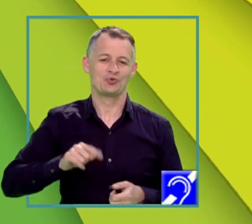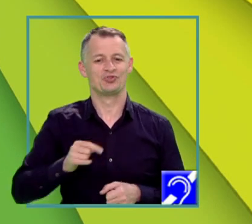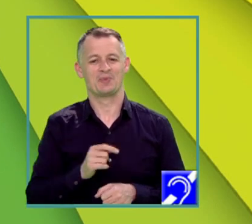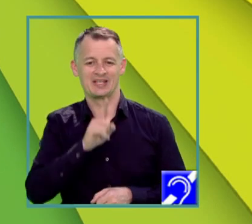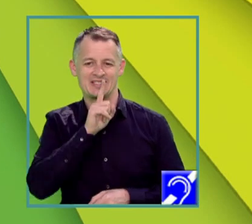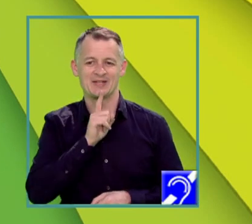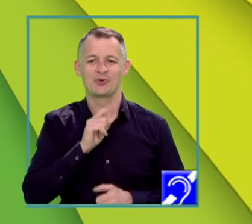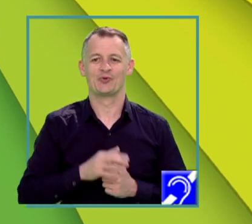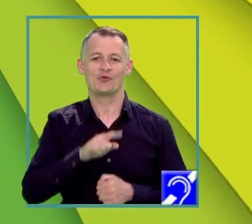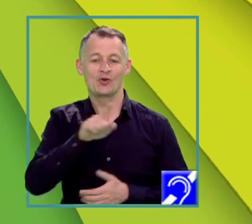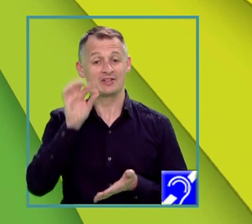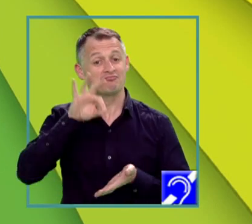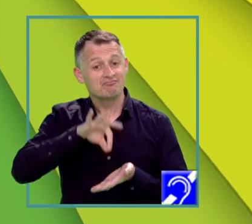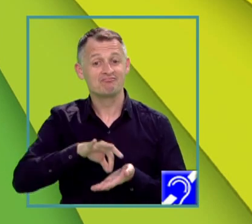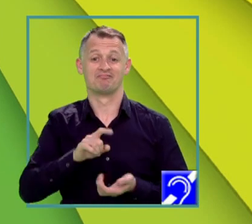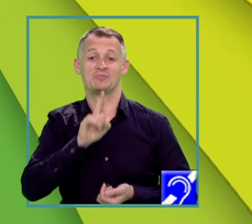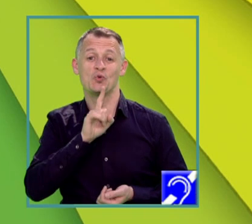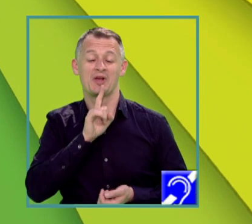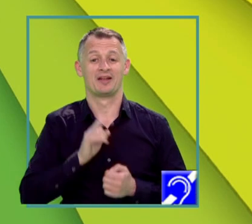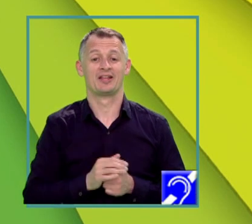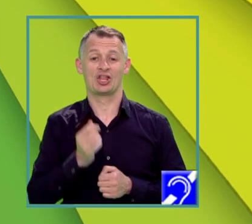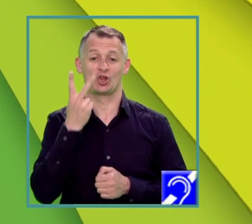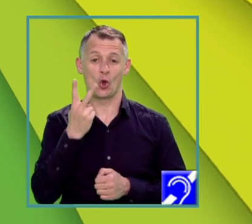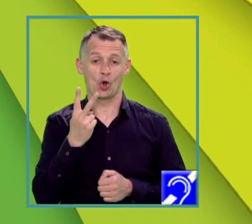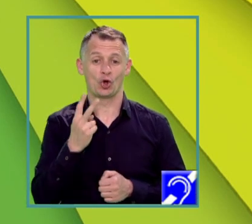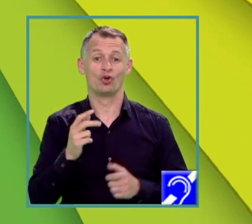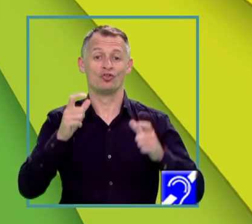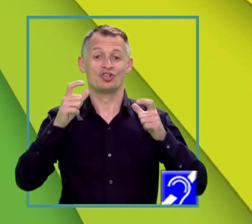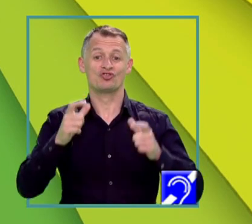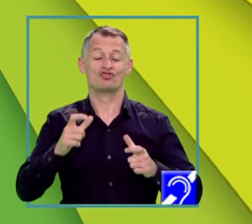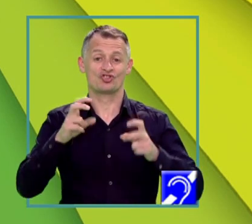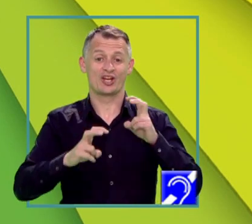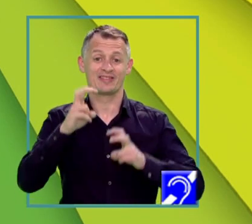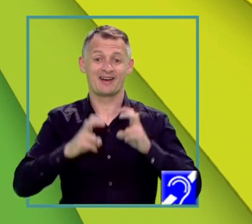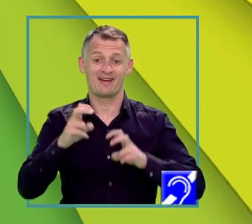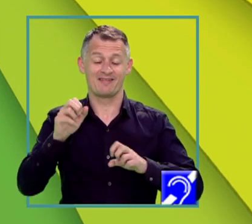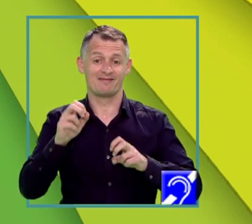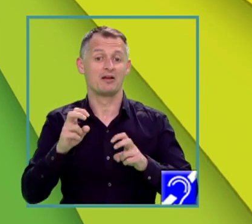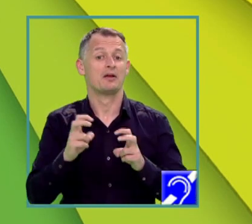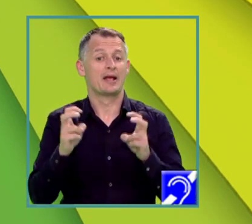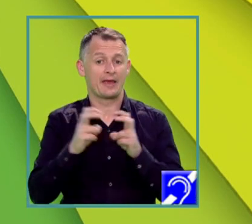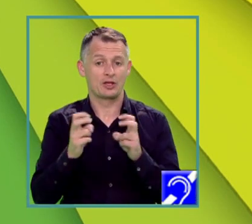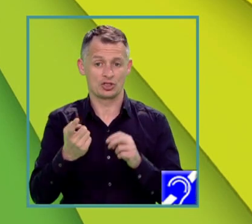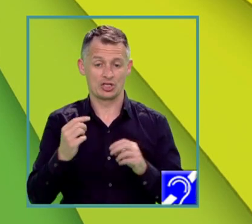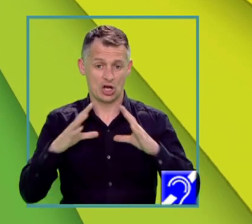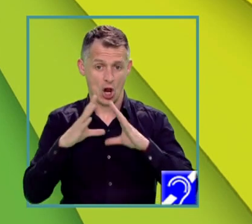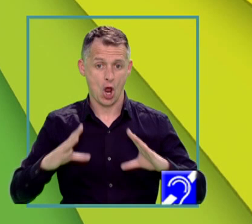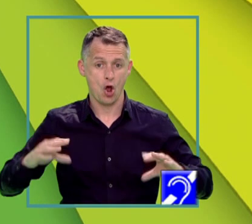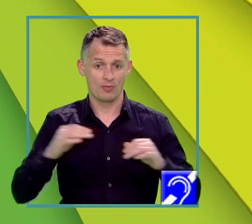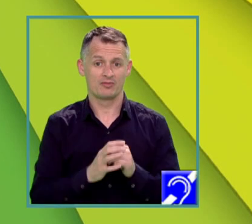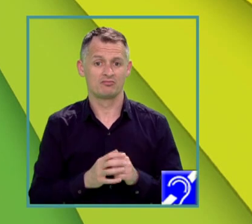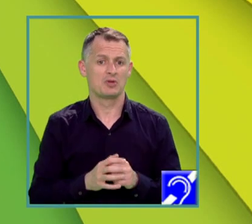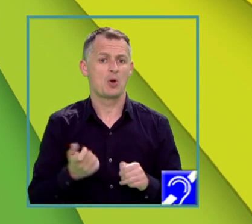Iată să numit să precizați numele a două centrale electrice din România care pot fi termocentrale și hidrocentrale